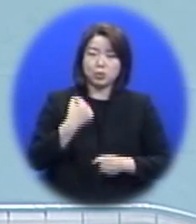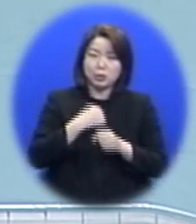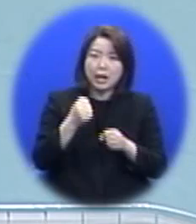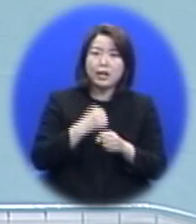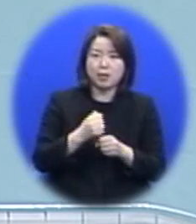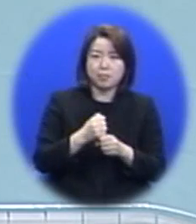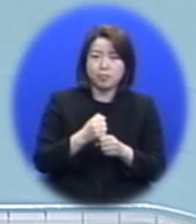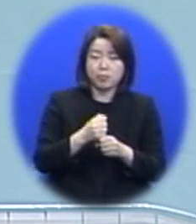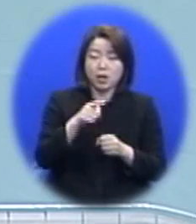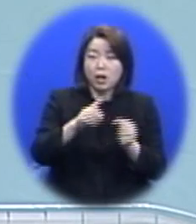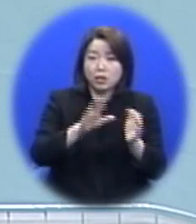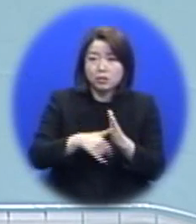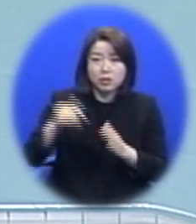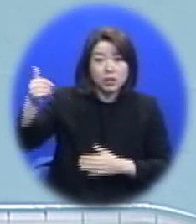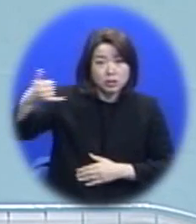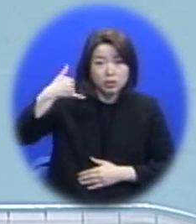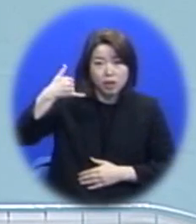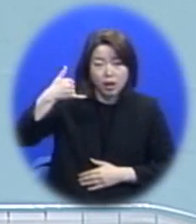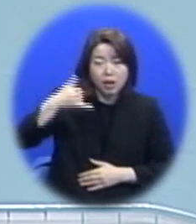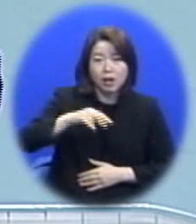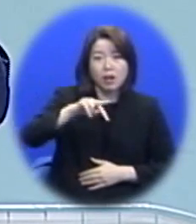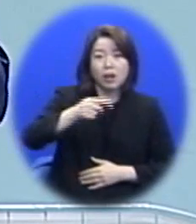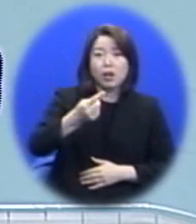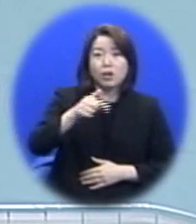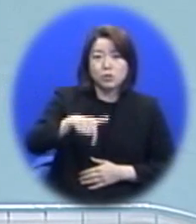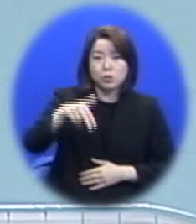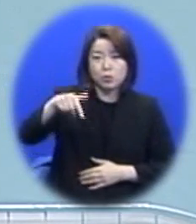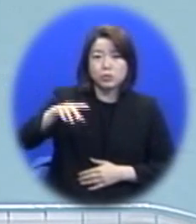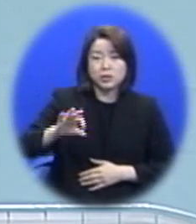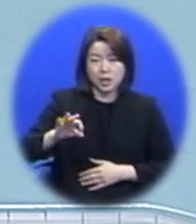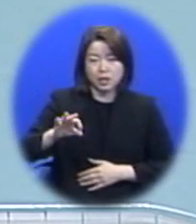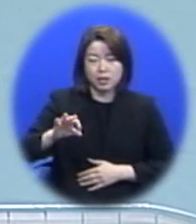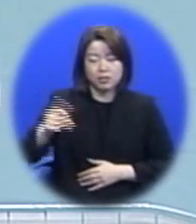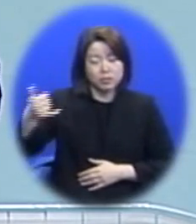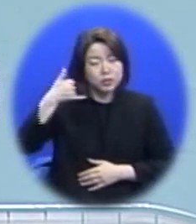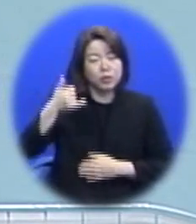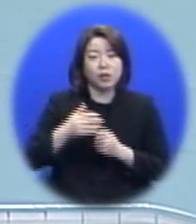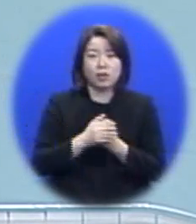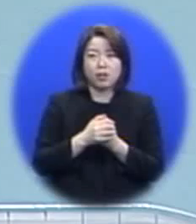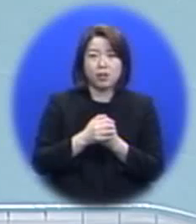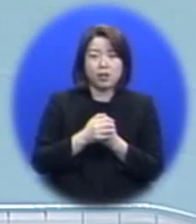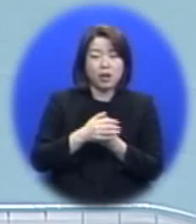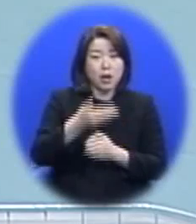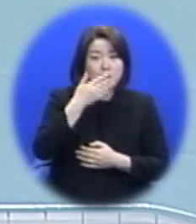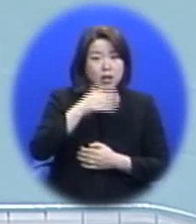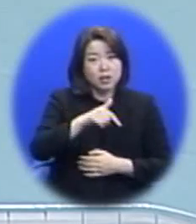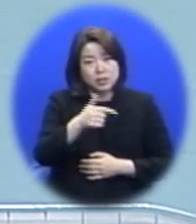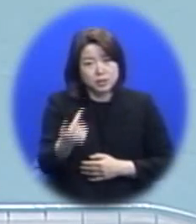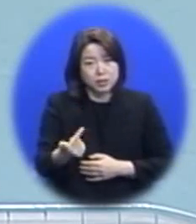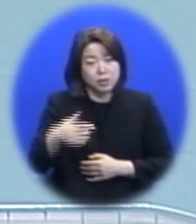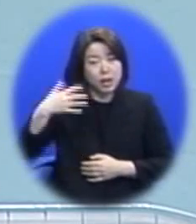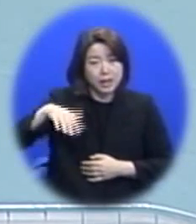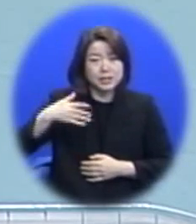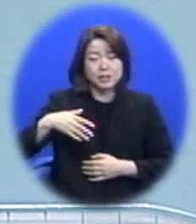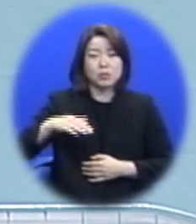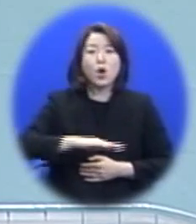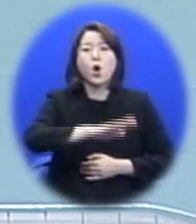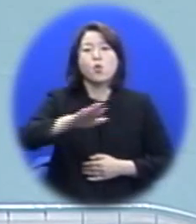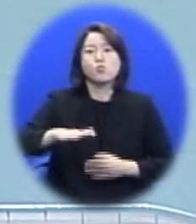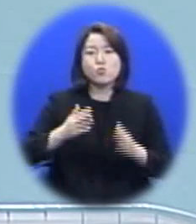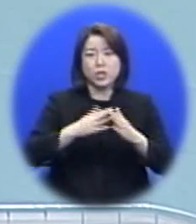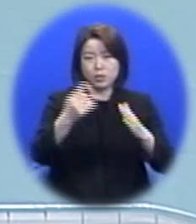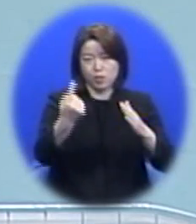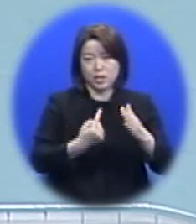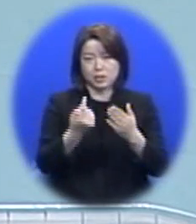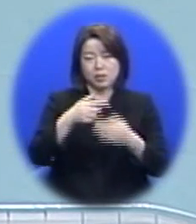왔습니다. 속장님이세요. 아무개 집사님, 저녁 안 드셨죠? 우리 집에 와서 저녁